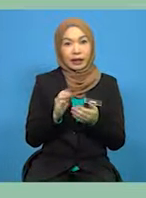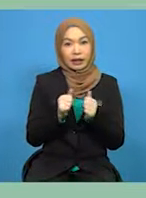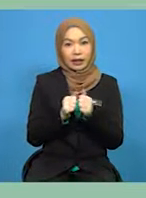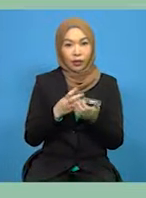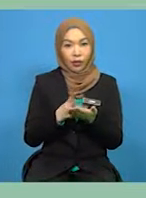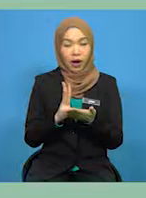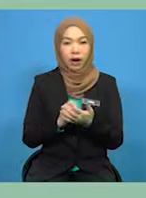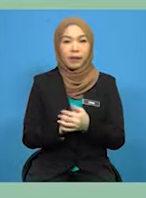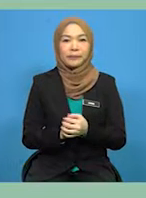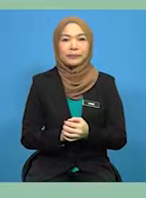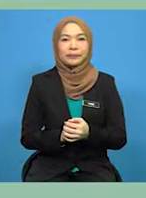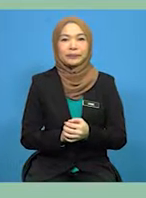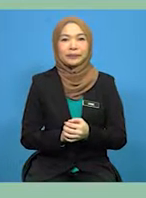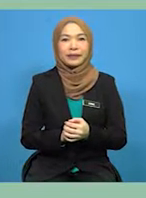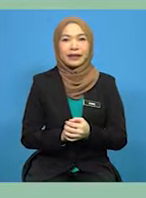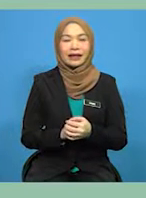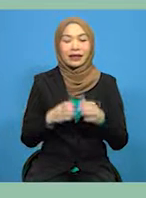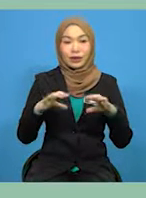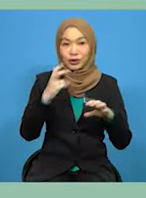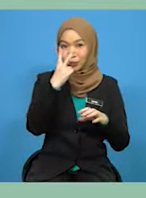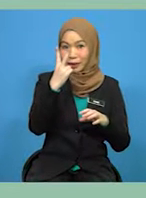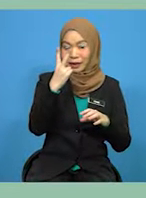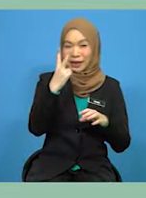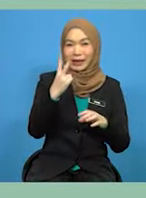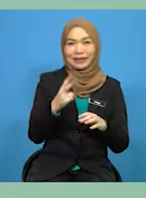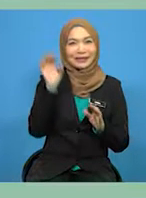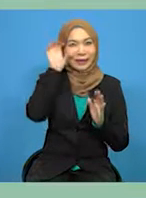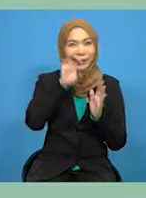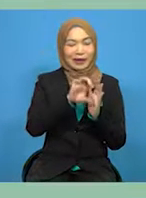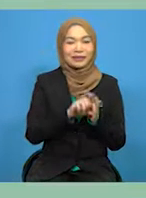dengan wang. Cuba lihat paparan ini.